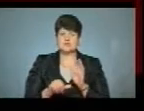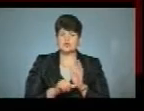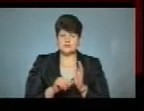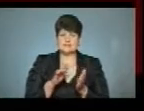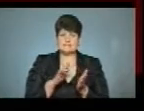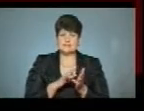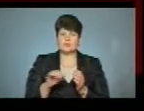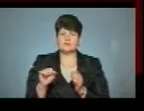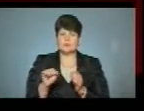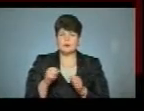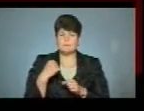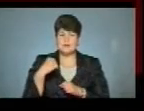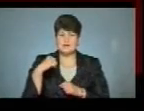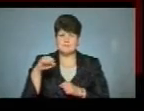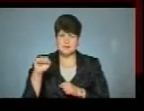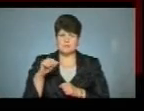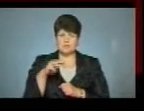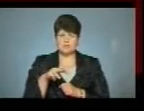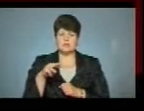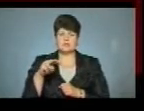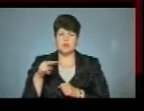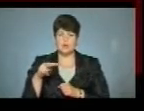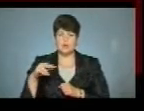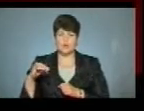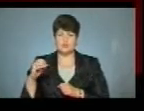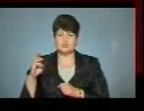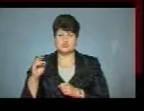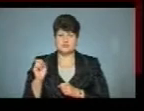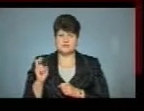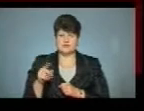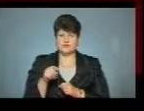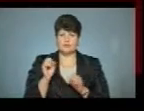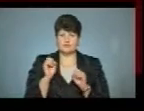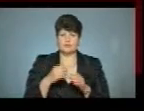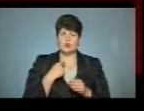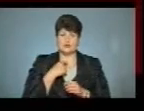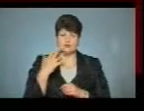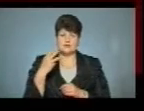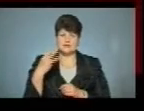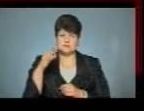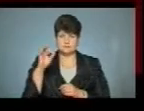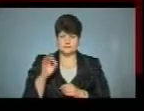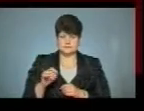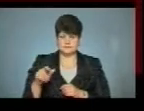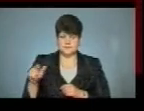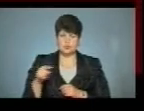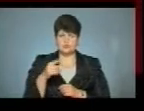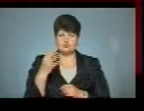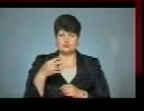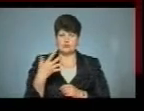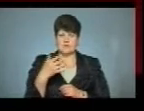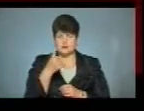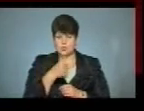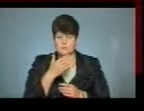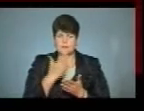в Теребовлі переміг самовисуванець Микола Люшняк. За нього свої голоси віддали майже 31% виборців. Йому 45